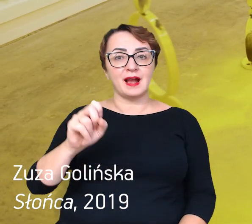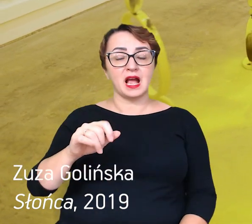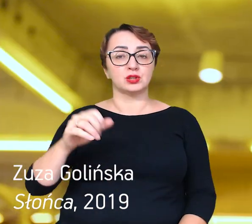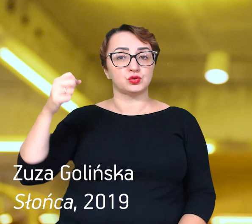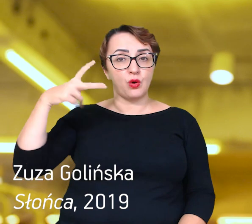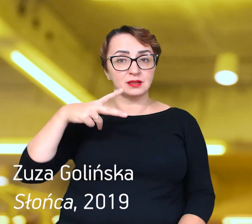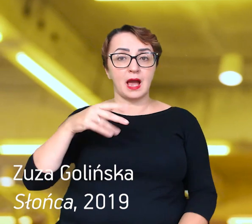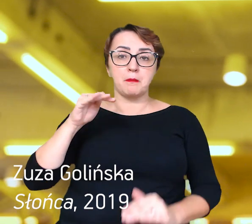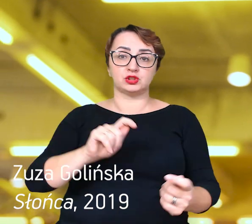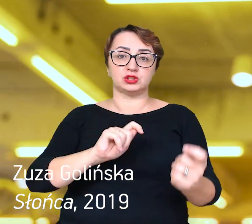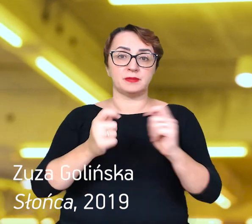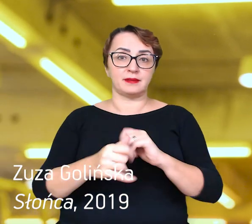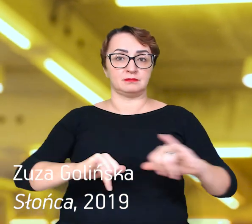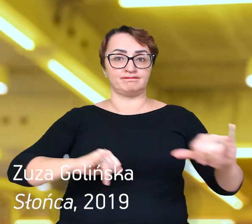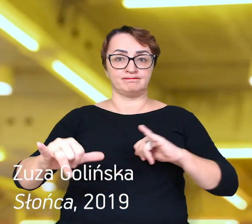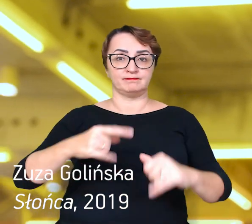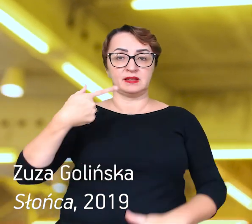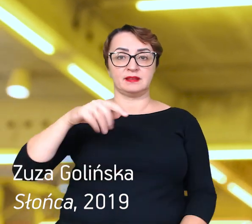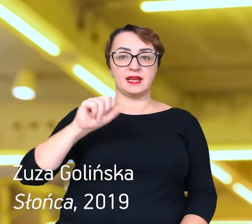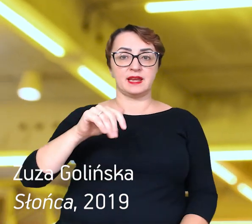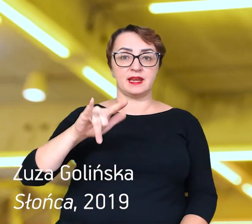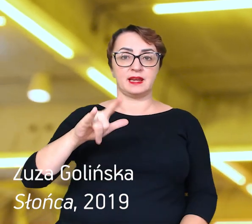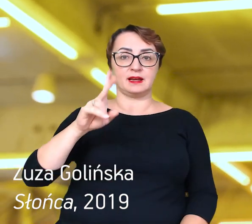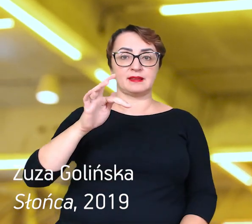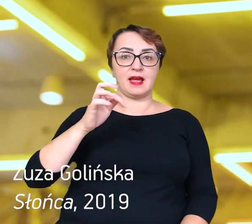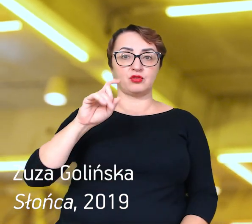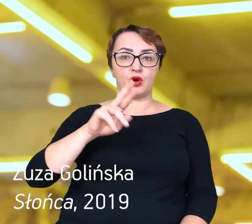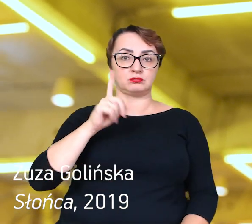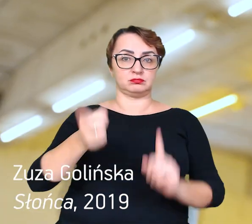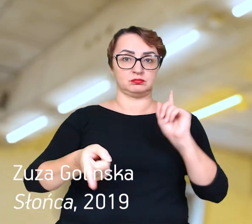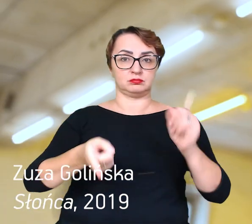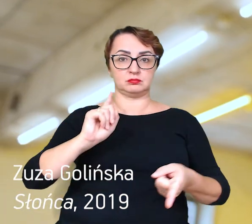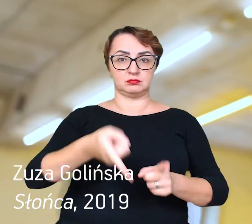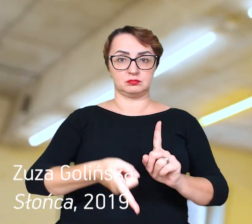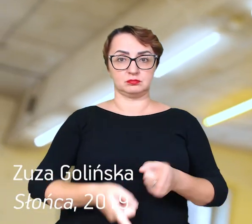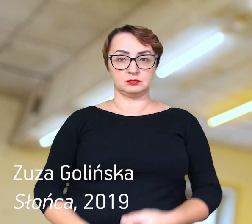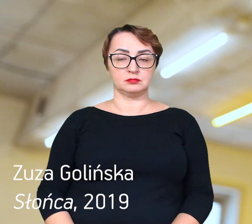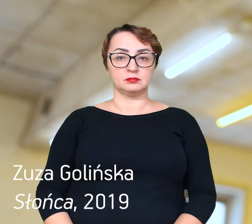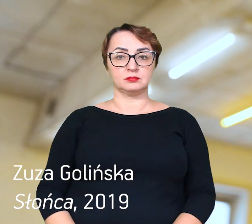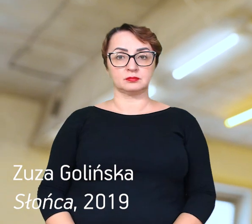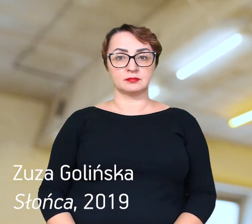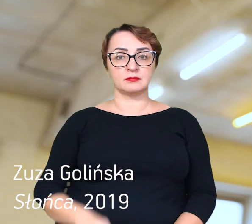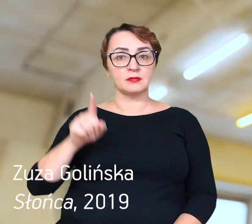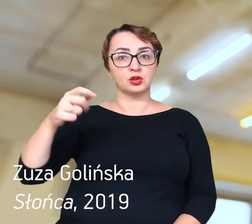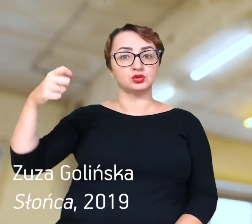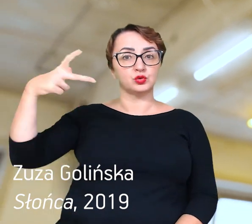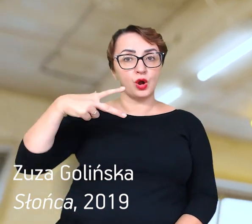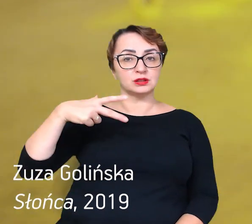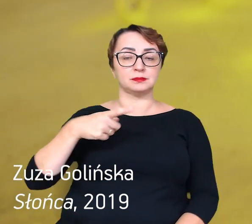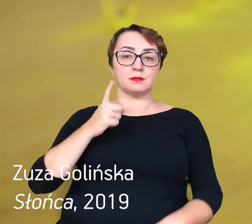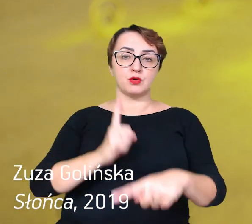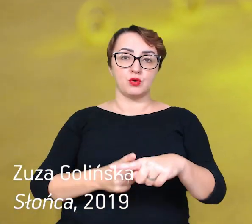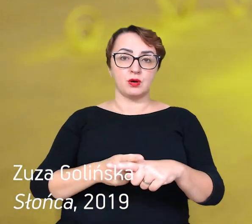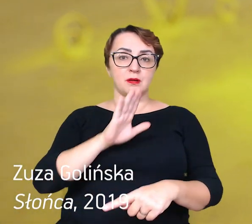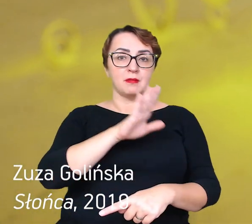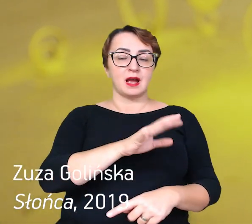dyktatorem. I takie słońce, które gdzieś oscyluje między rolą